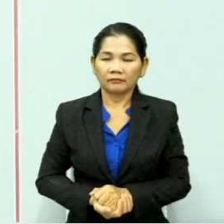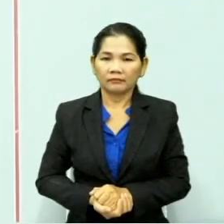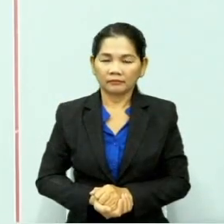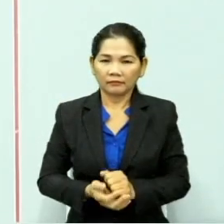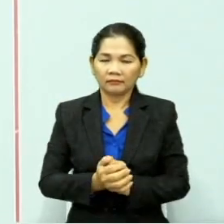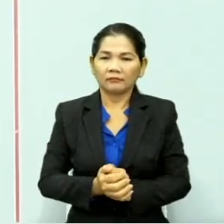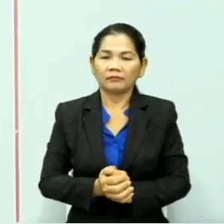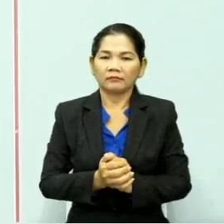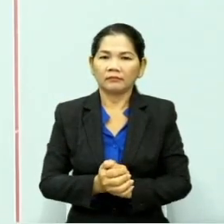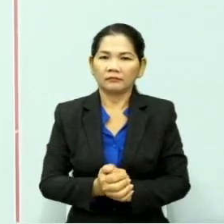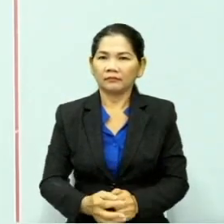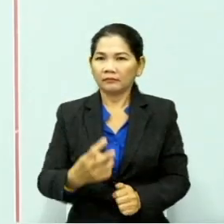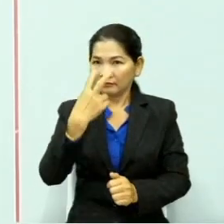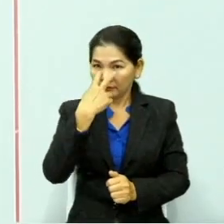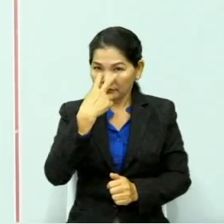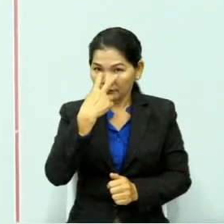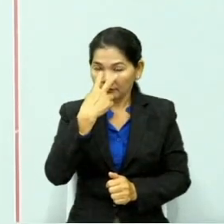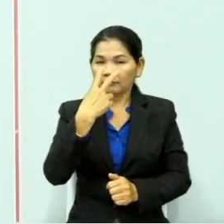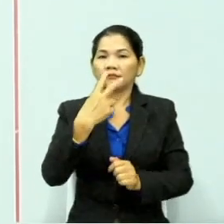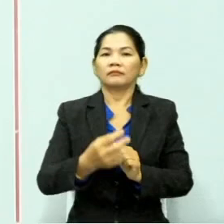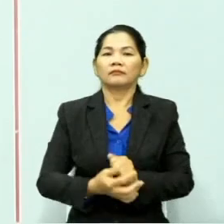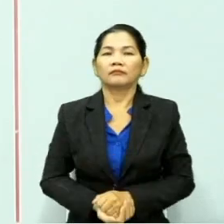bích xài nệt ra